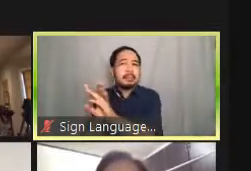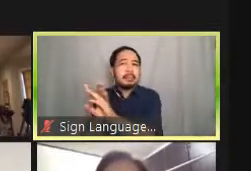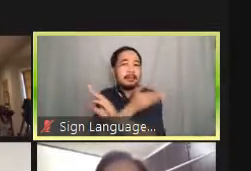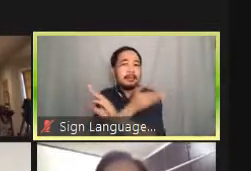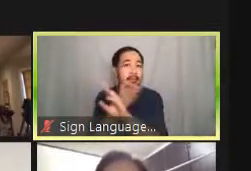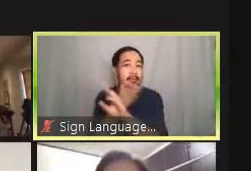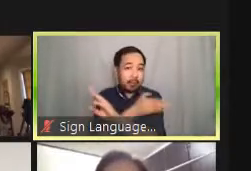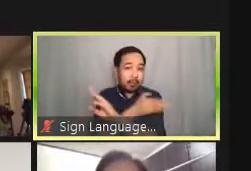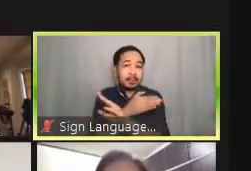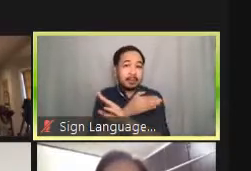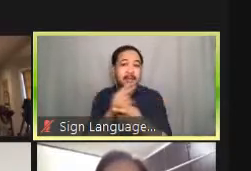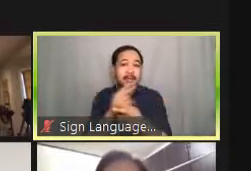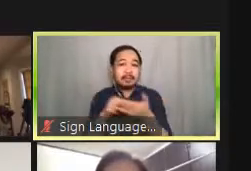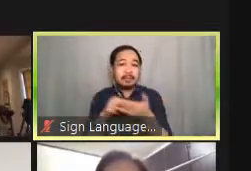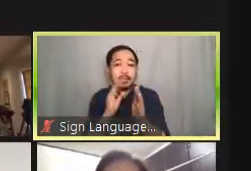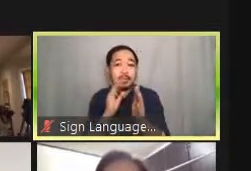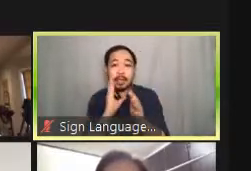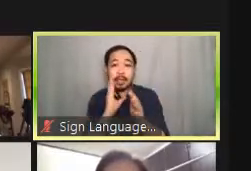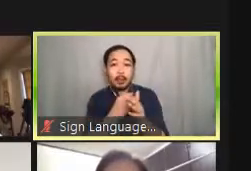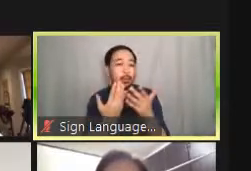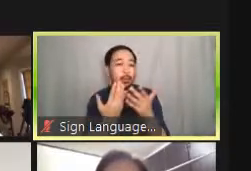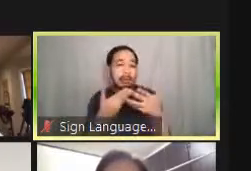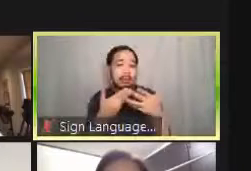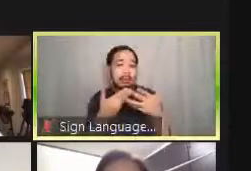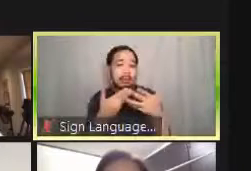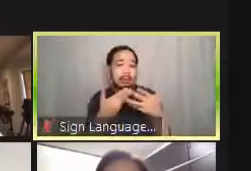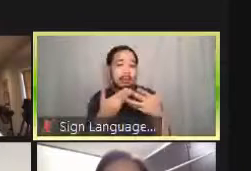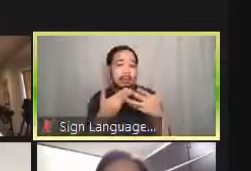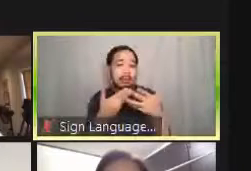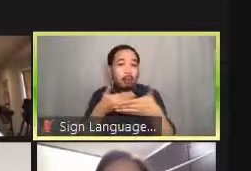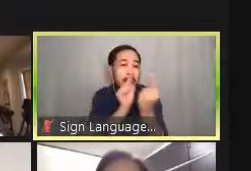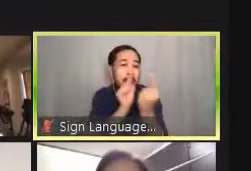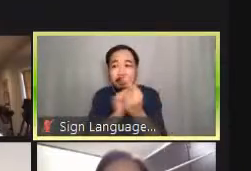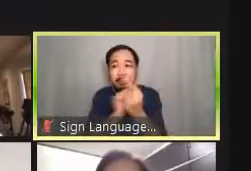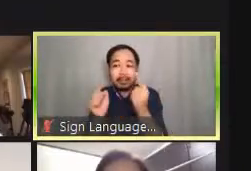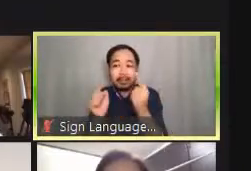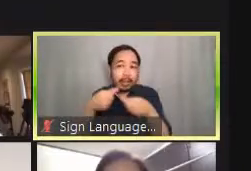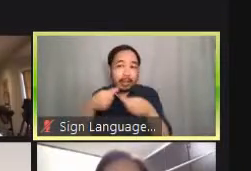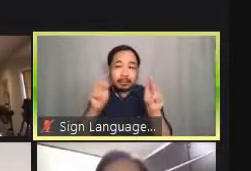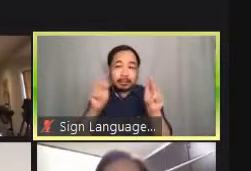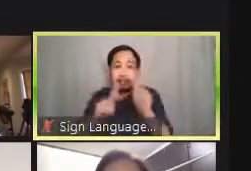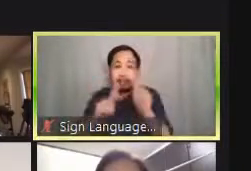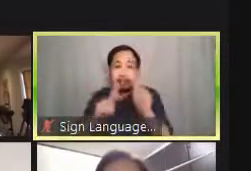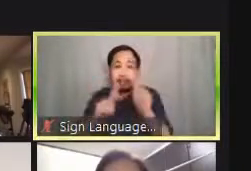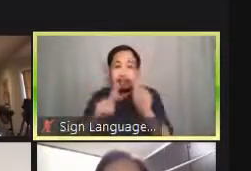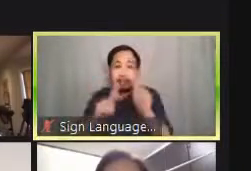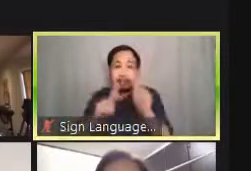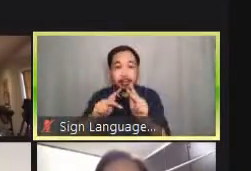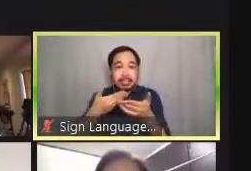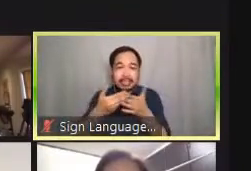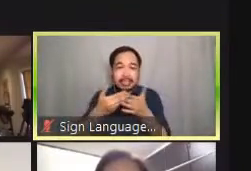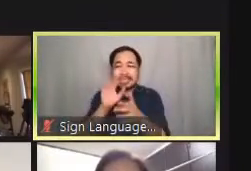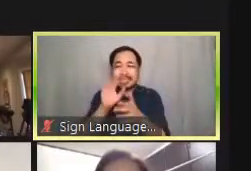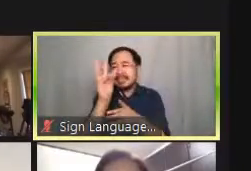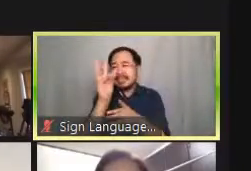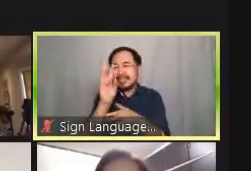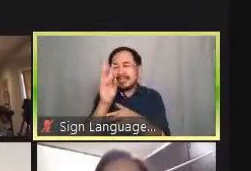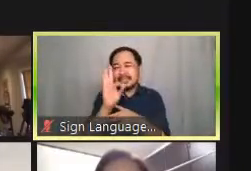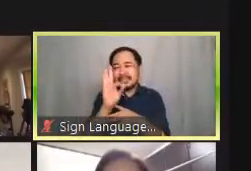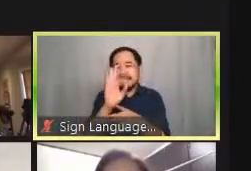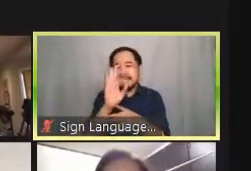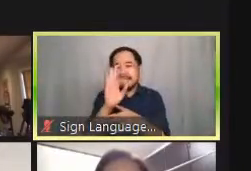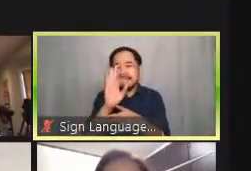contacts. Kahit na sino na individual, within that 6 feet distance, yung 6